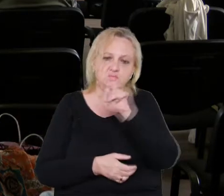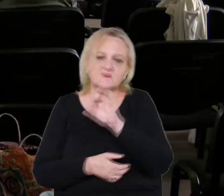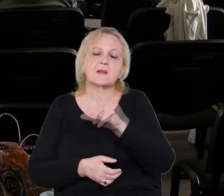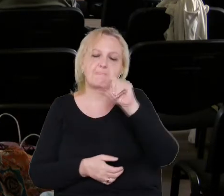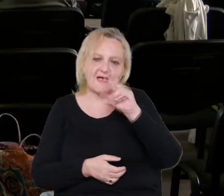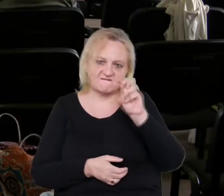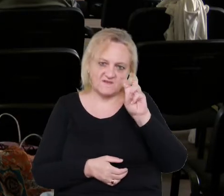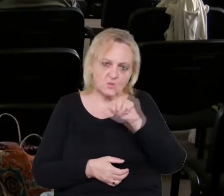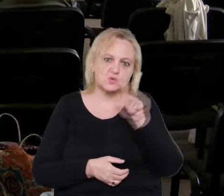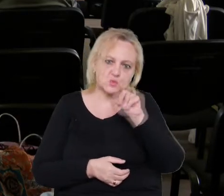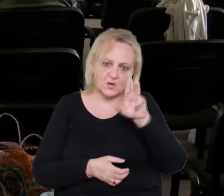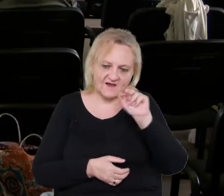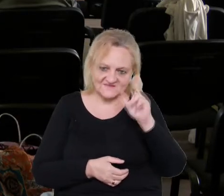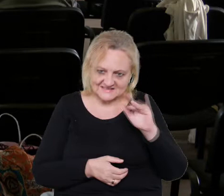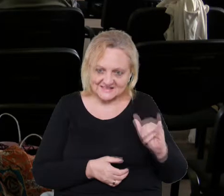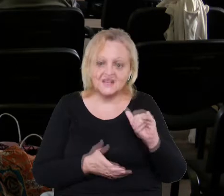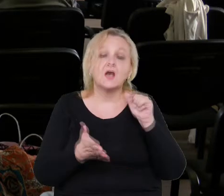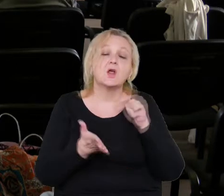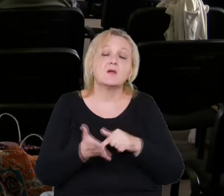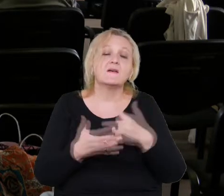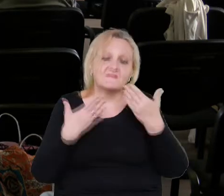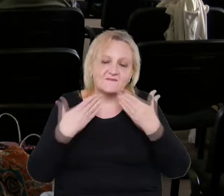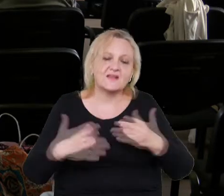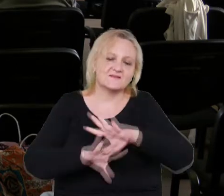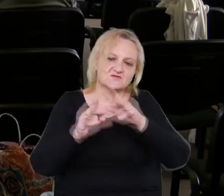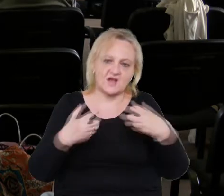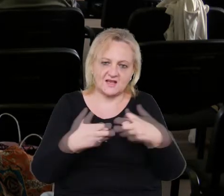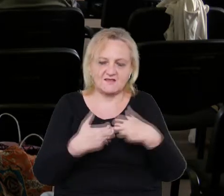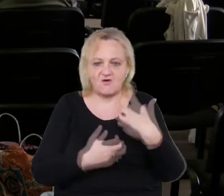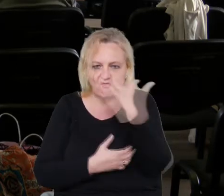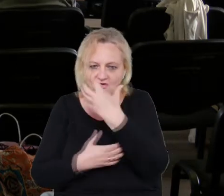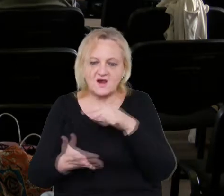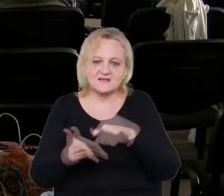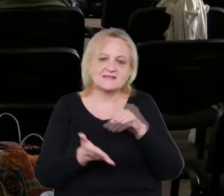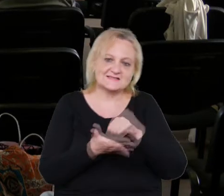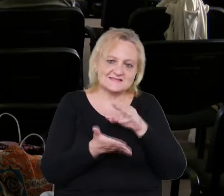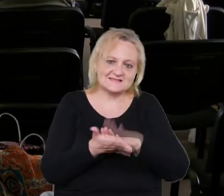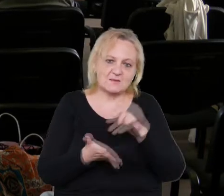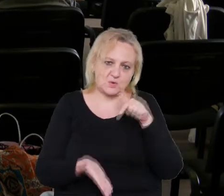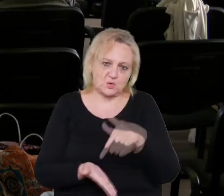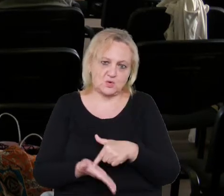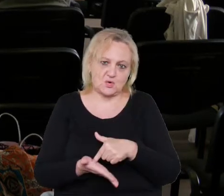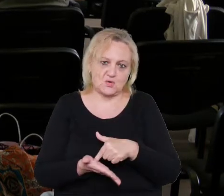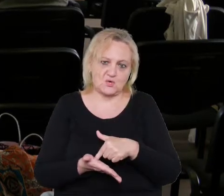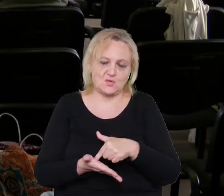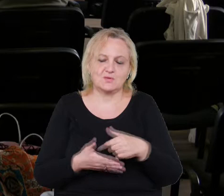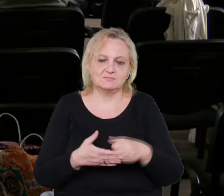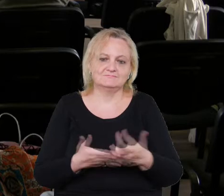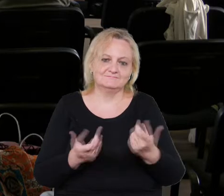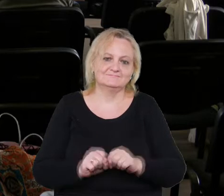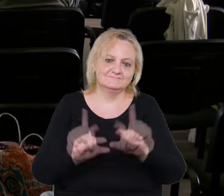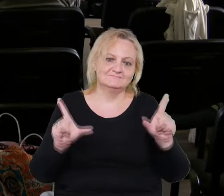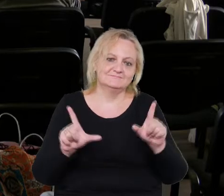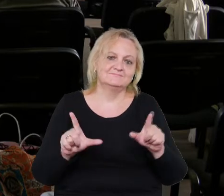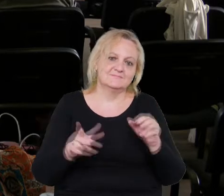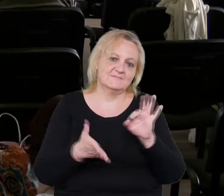Paweł Żurawski Witam wszystkich którzy oglądają nas w sieci zapis tego legendarnego show Mam nadzieję zniknie zaraz